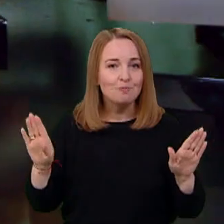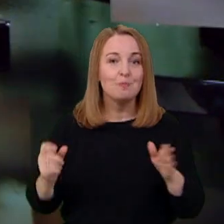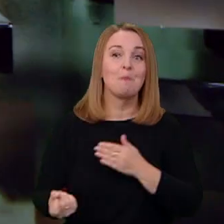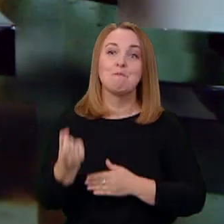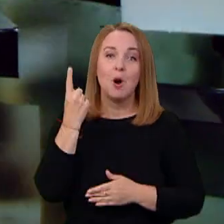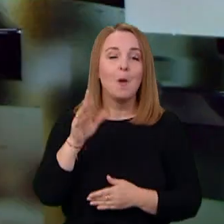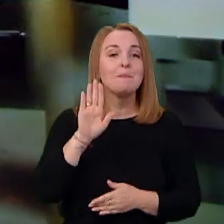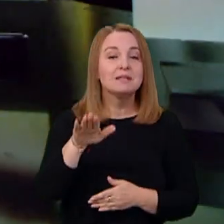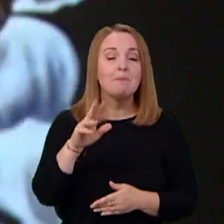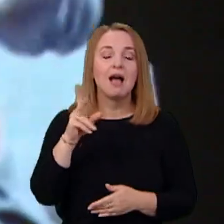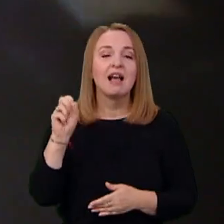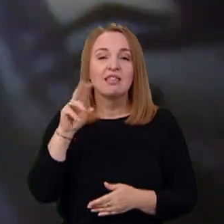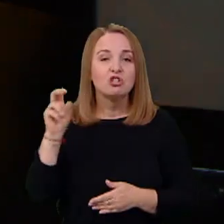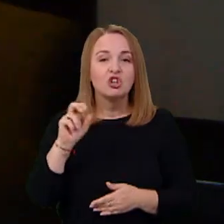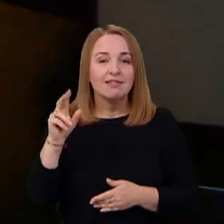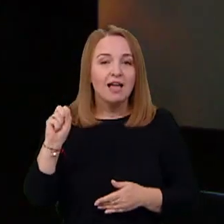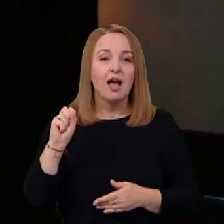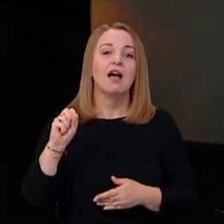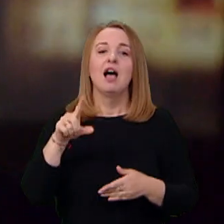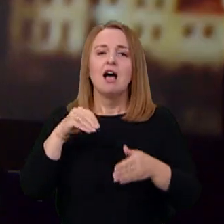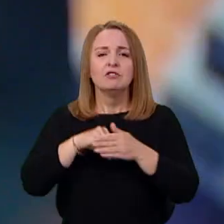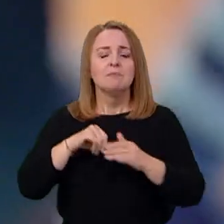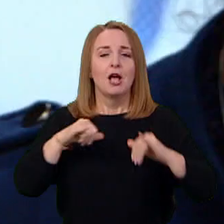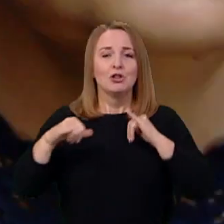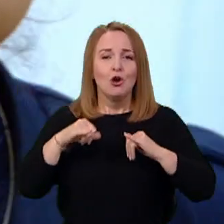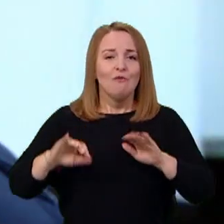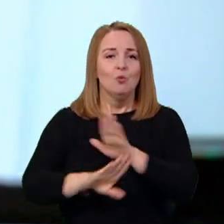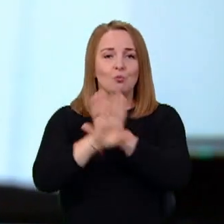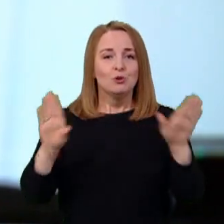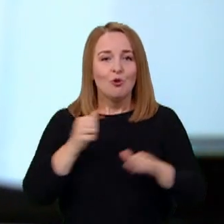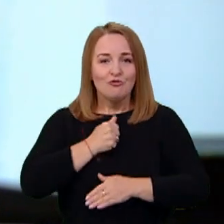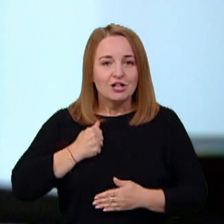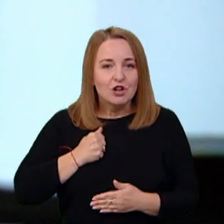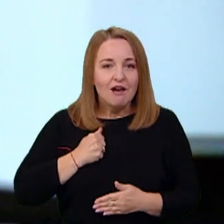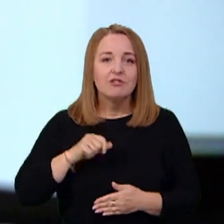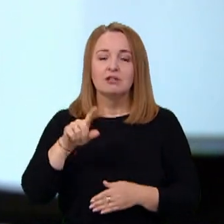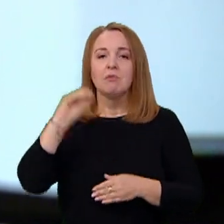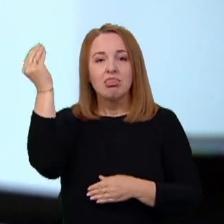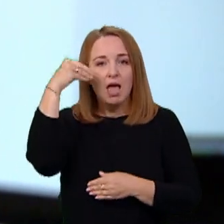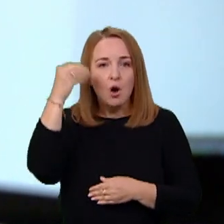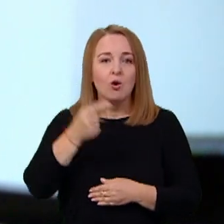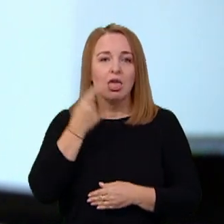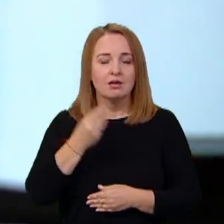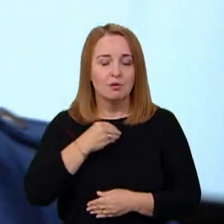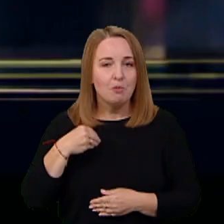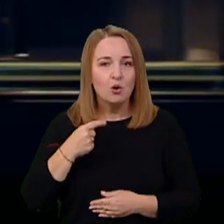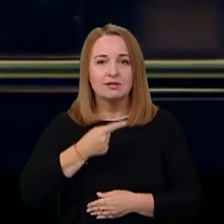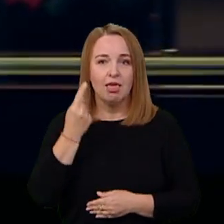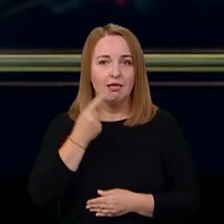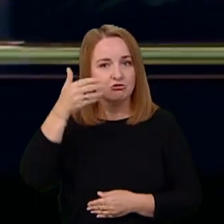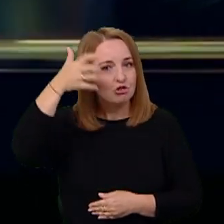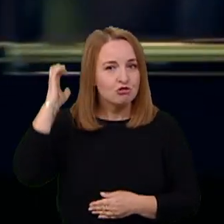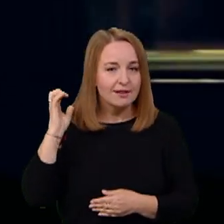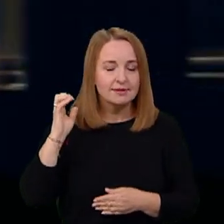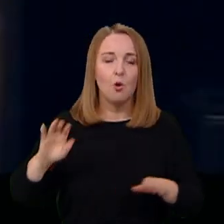Katarzyna Żak-Kaplo, kierownik Biblioteki Muzeum Warszawy, lektorka języka polskiego i czeskiego. Muzeum Warszawy